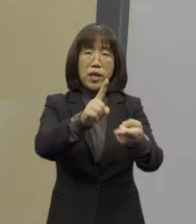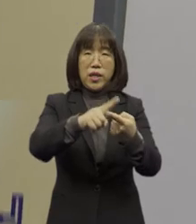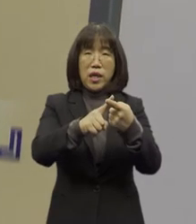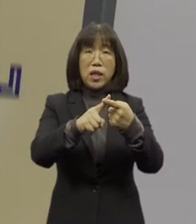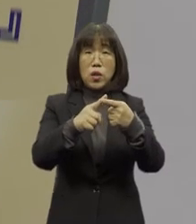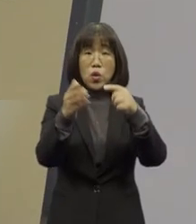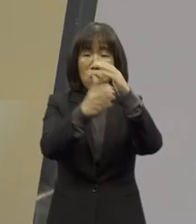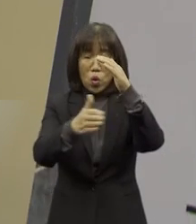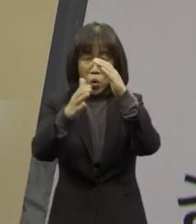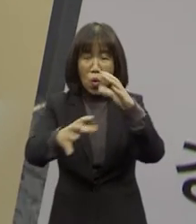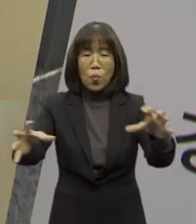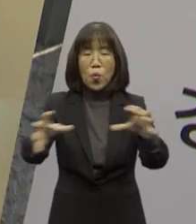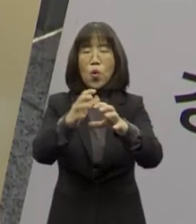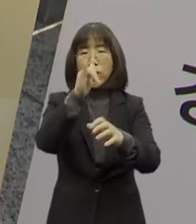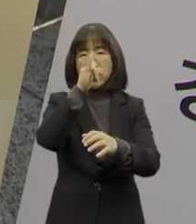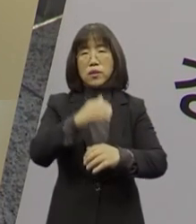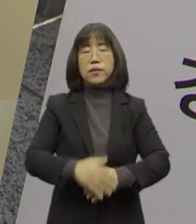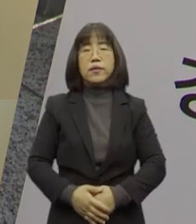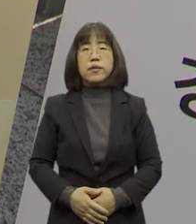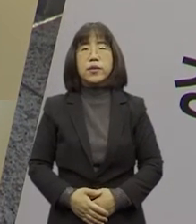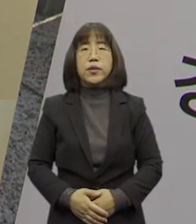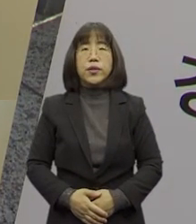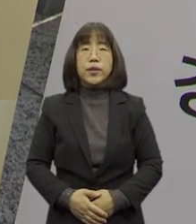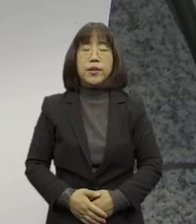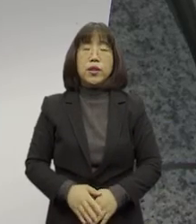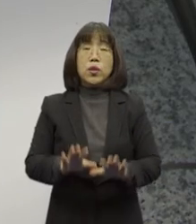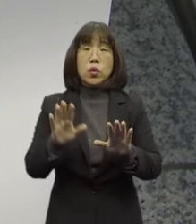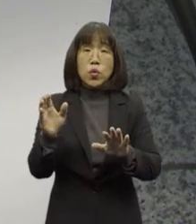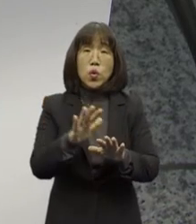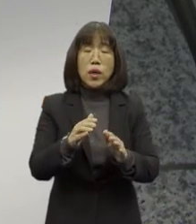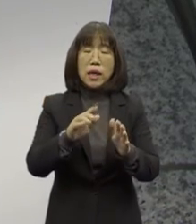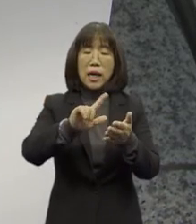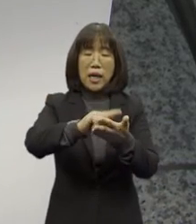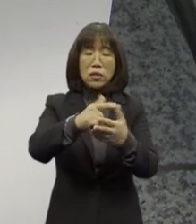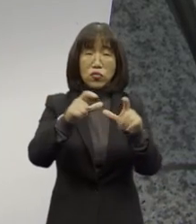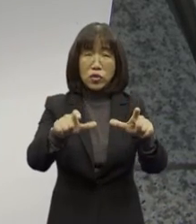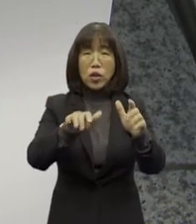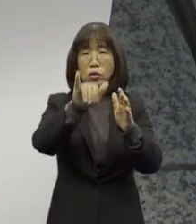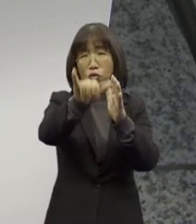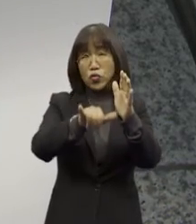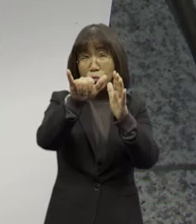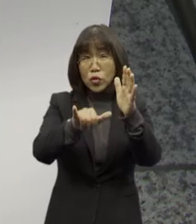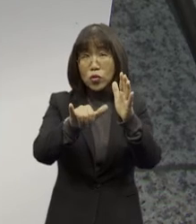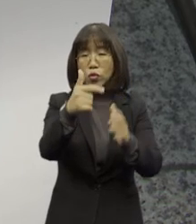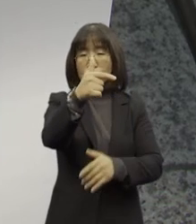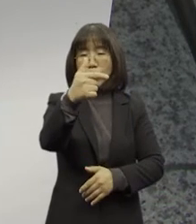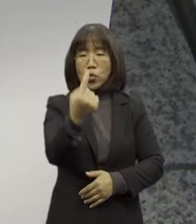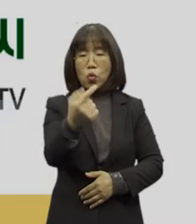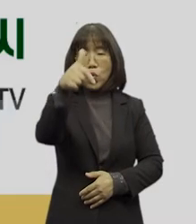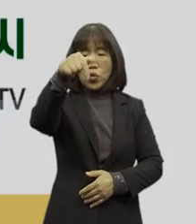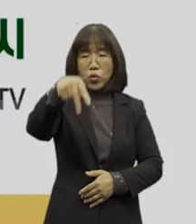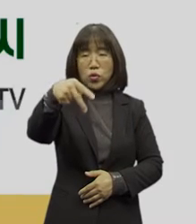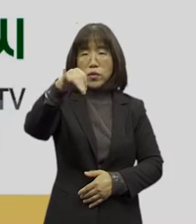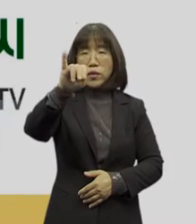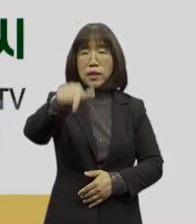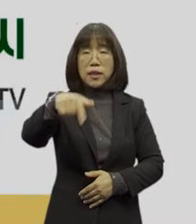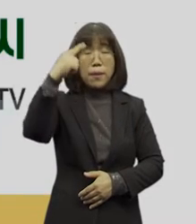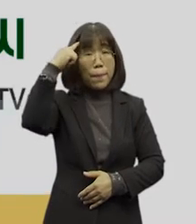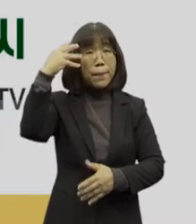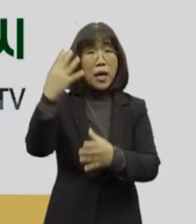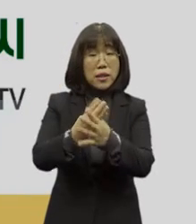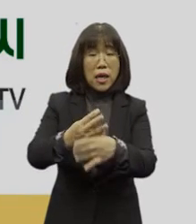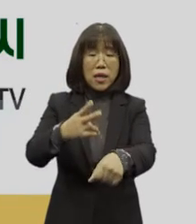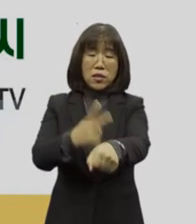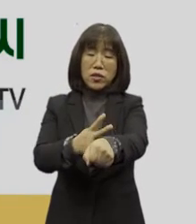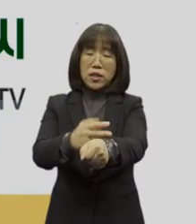문구 공모전도 열립니다. 19일에는 강서구청 유튜브에서 정신건강의학 노규식